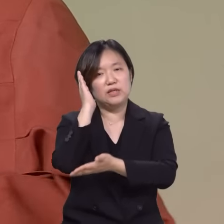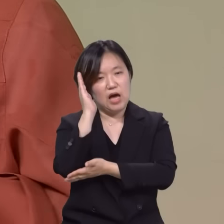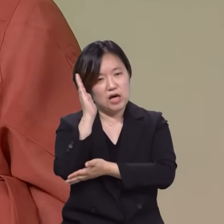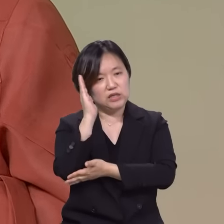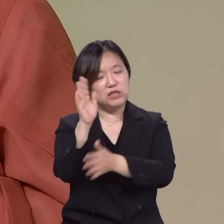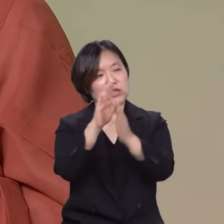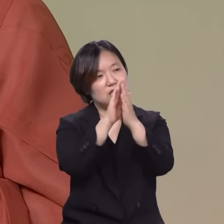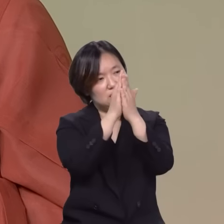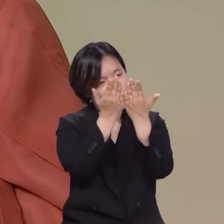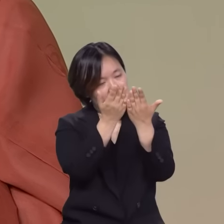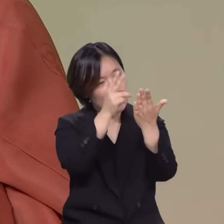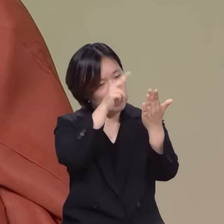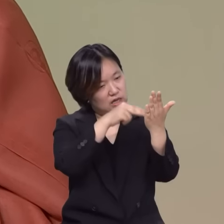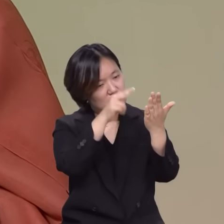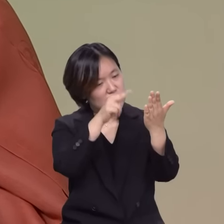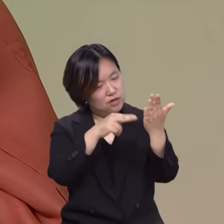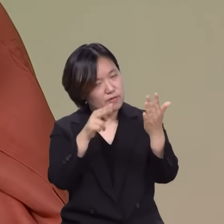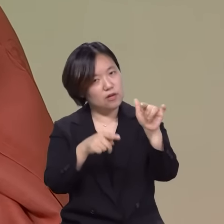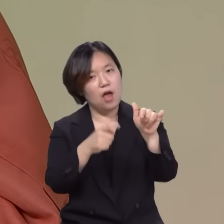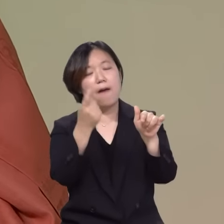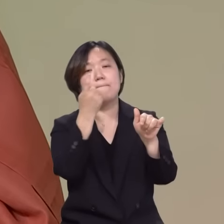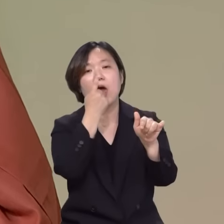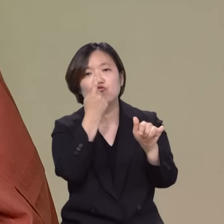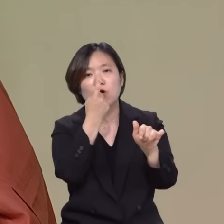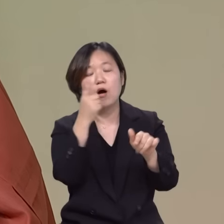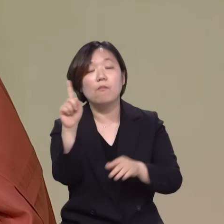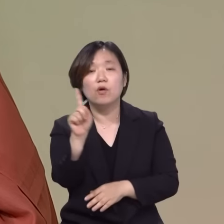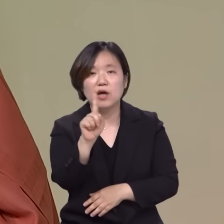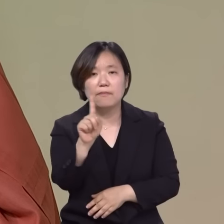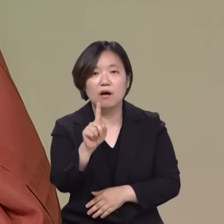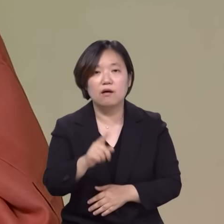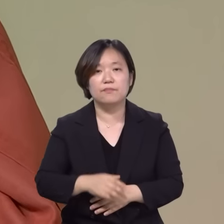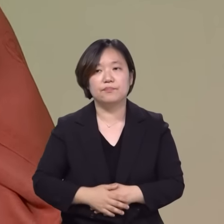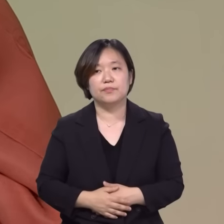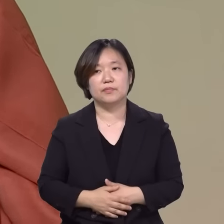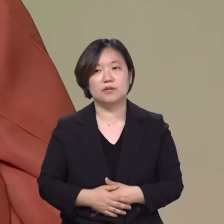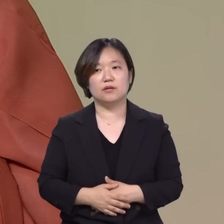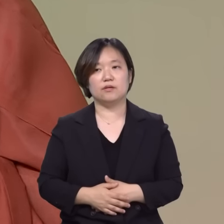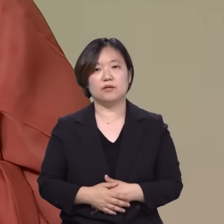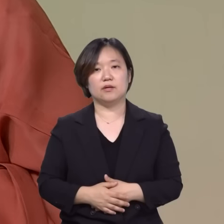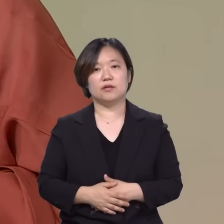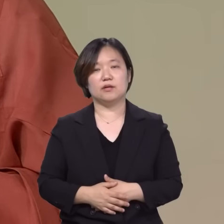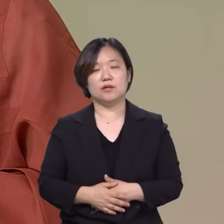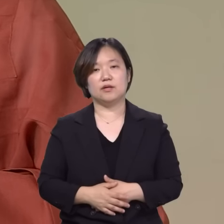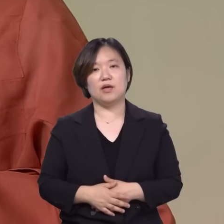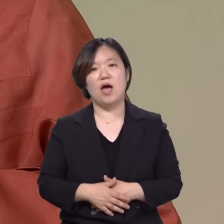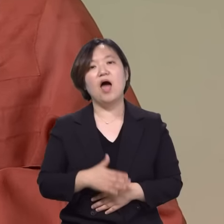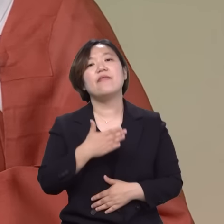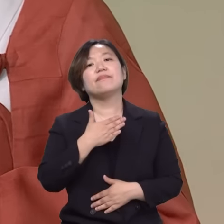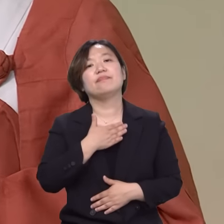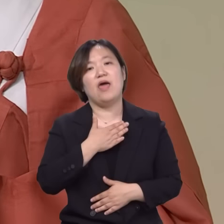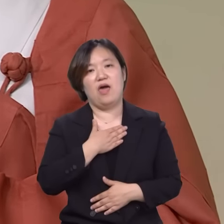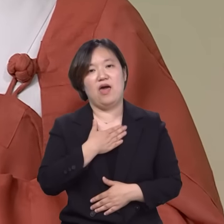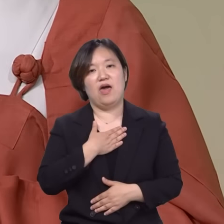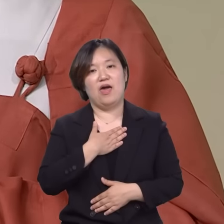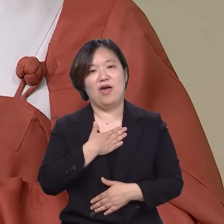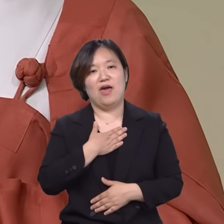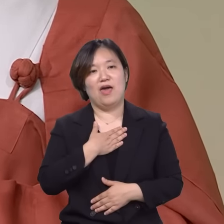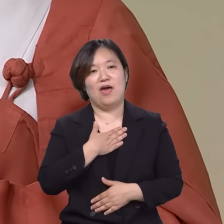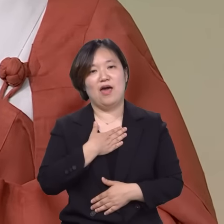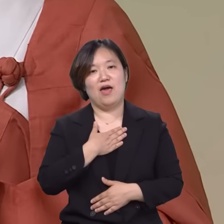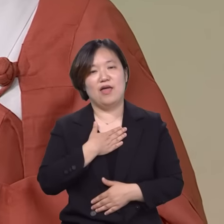부처님의 말씀 속에서 제가 배우게 된 것은 바로 내가 지은 업은 결국